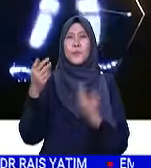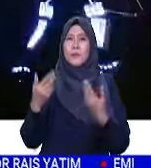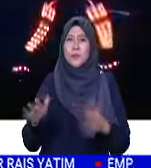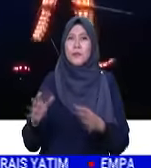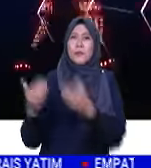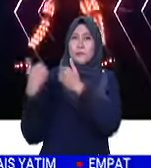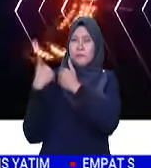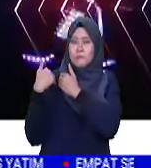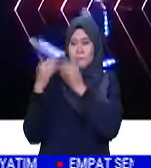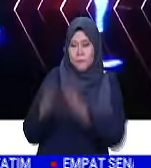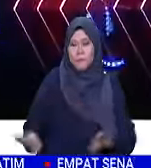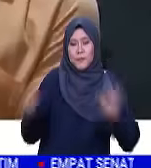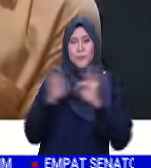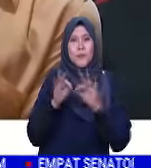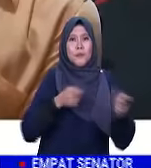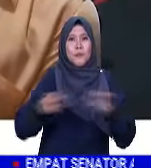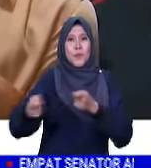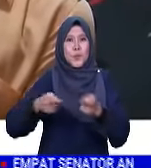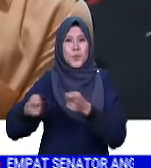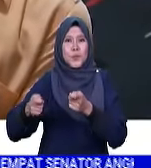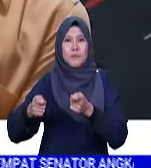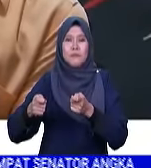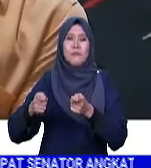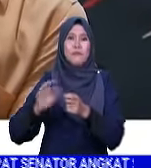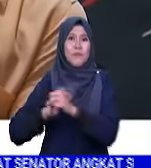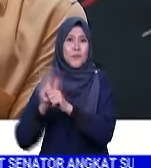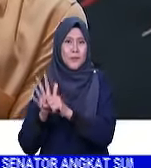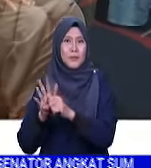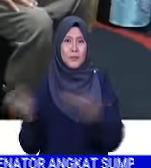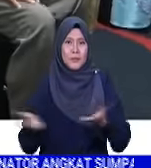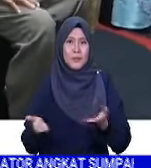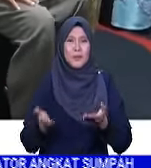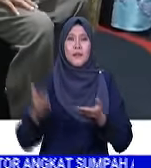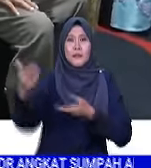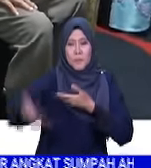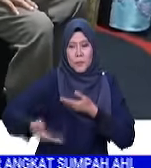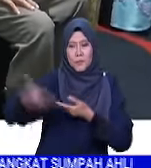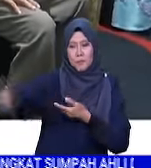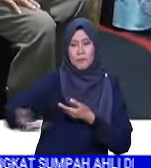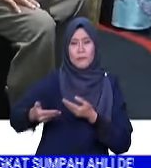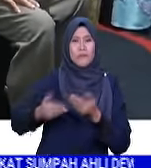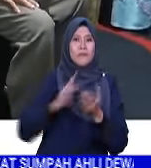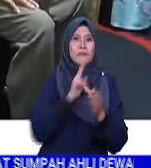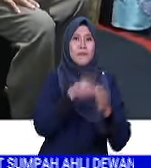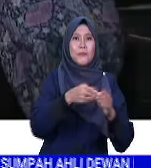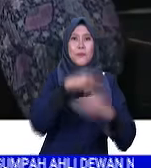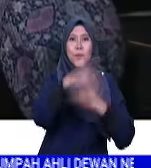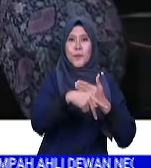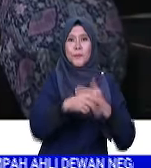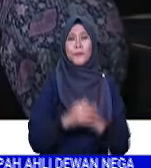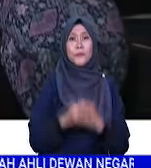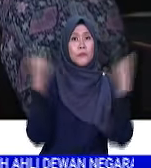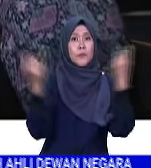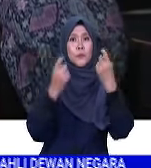telah berperanan penting dalam proses pengurusan pandemik di negeri ini juga dijemput untuk menghadiri program itu. Sambutan kali